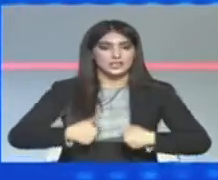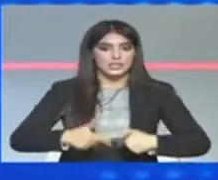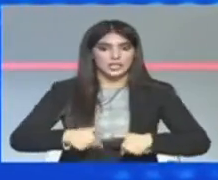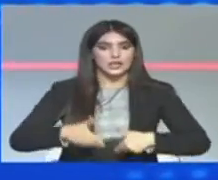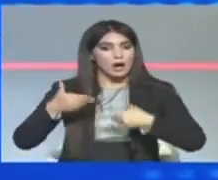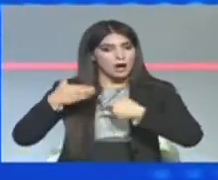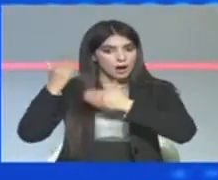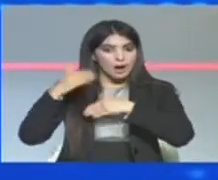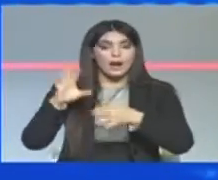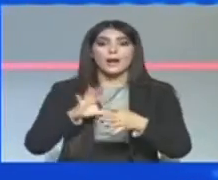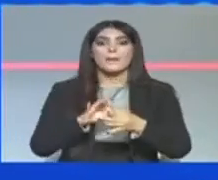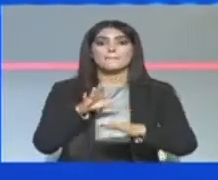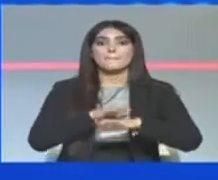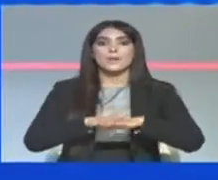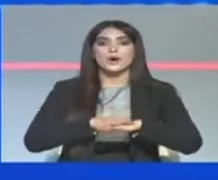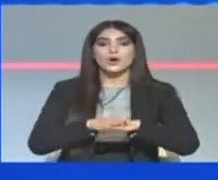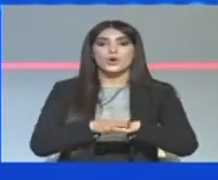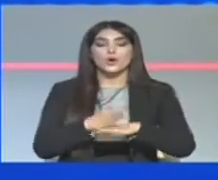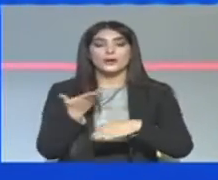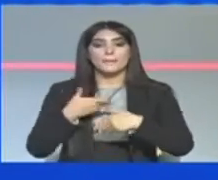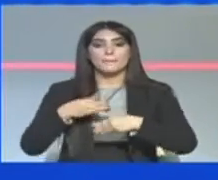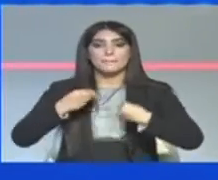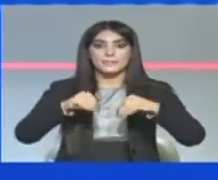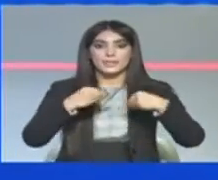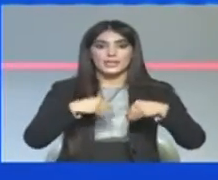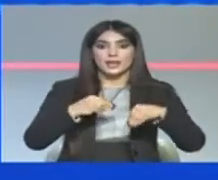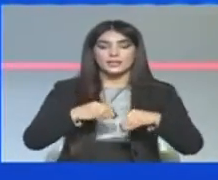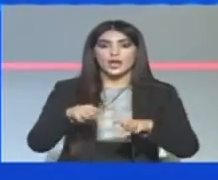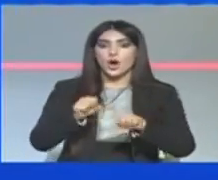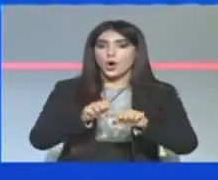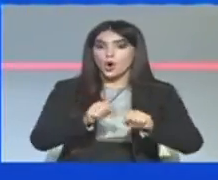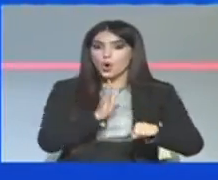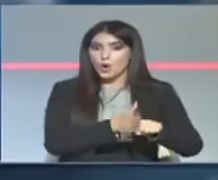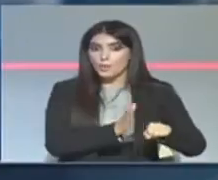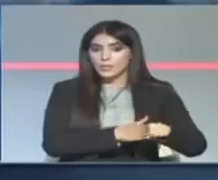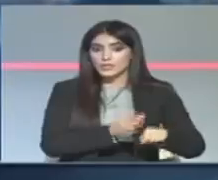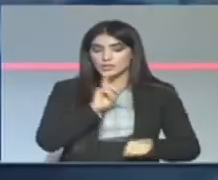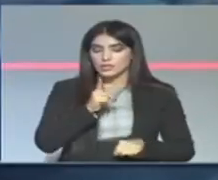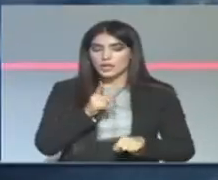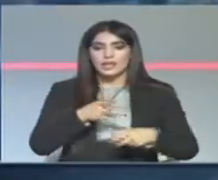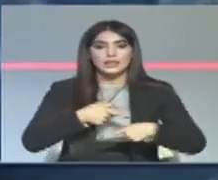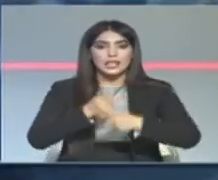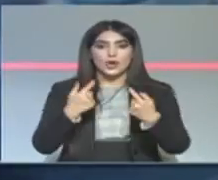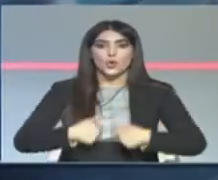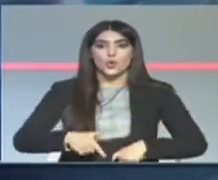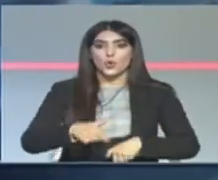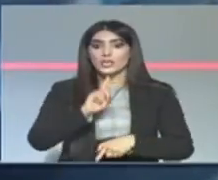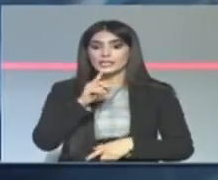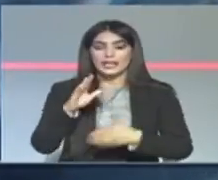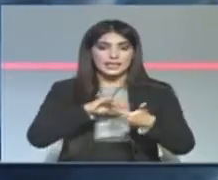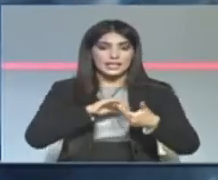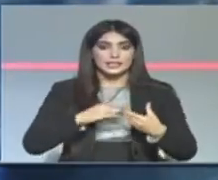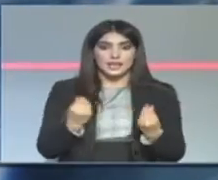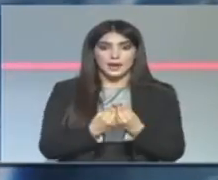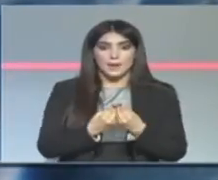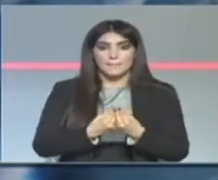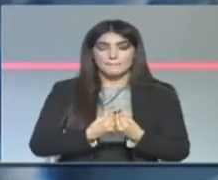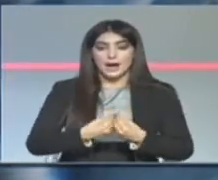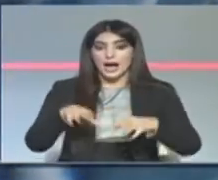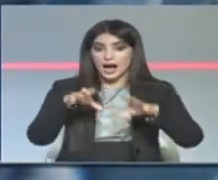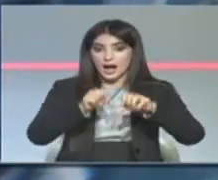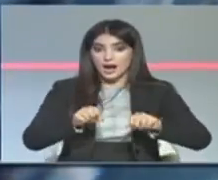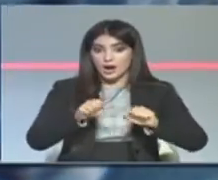المتعلق بصنع وعرض وبيع ماده الخبز تعلم الوزاره انه تم بالتنسيق مع الغرفه الوطنيه للمخابز